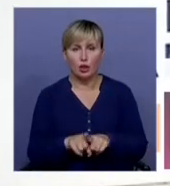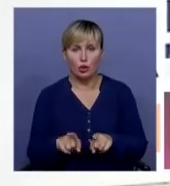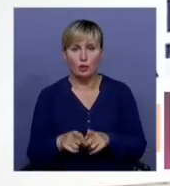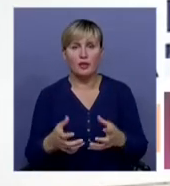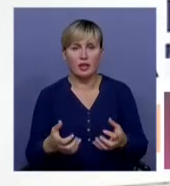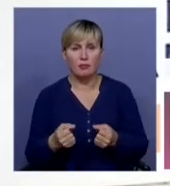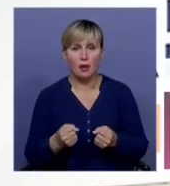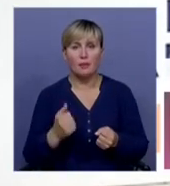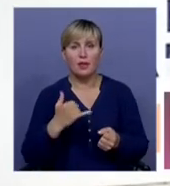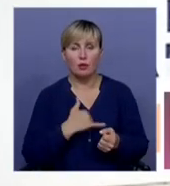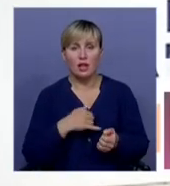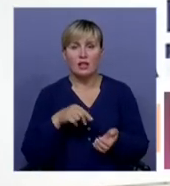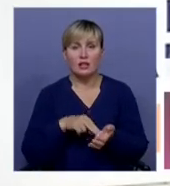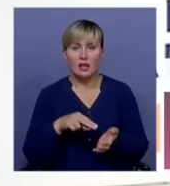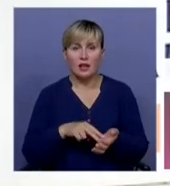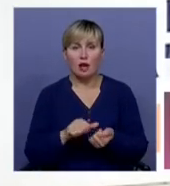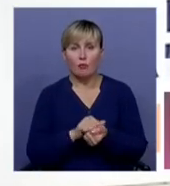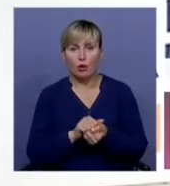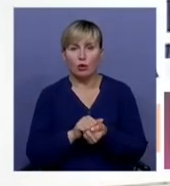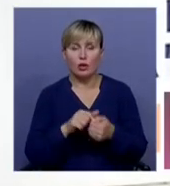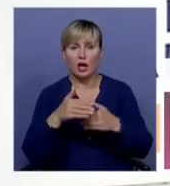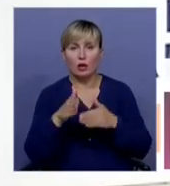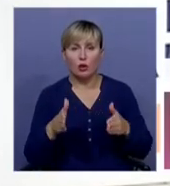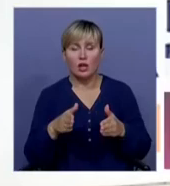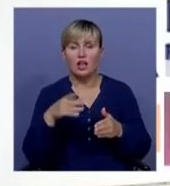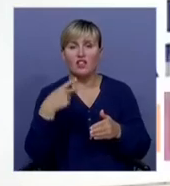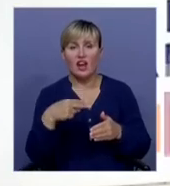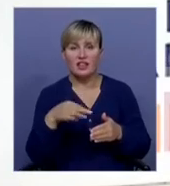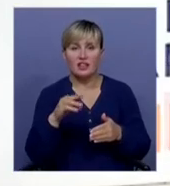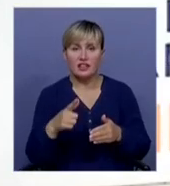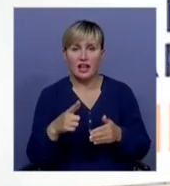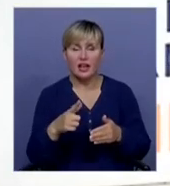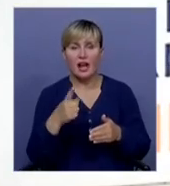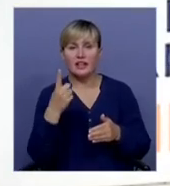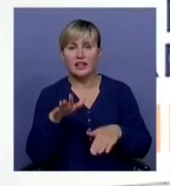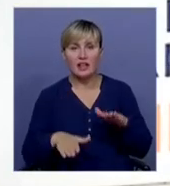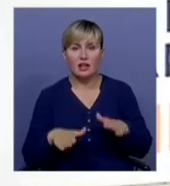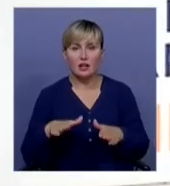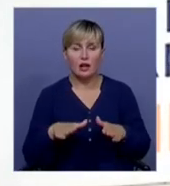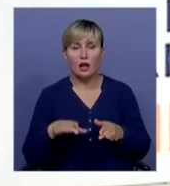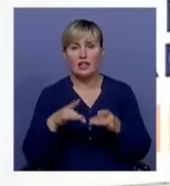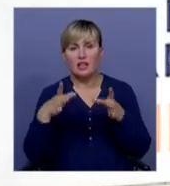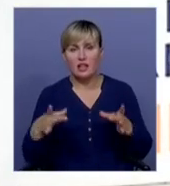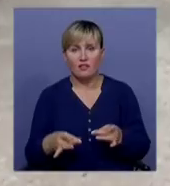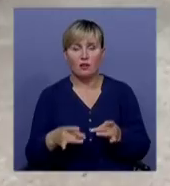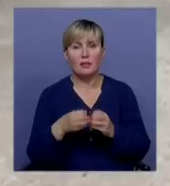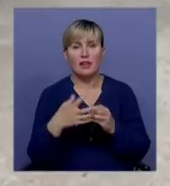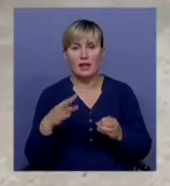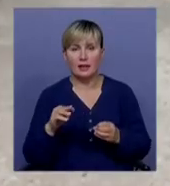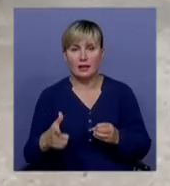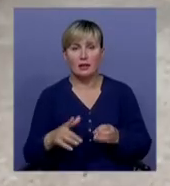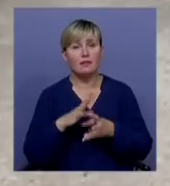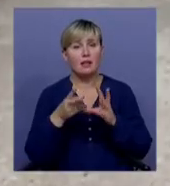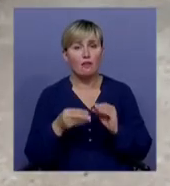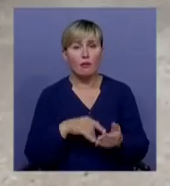принимаем. У нас цены макулатуры и картона 20 тенге 1 килограмм. Пластиковые бутылки, целлофаны 15 тенге 1 килограмм. Всего